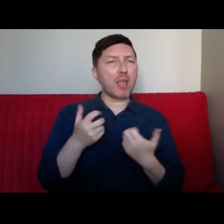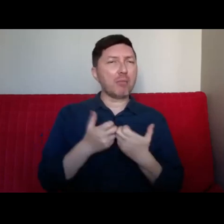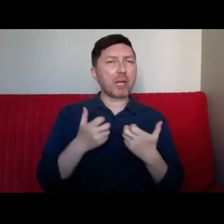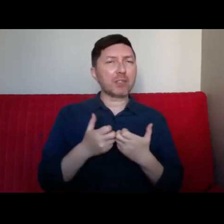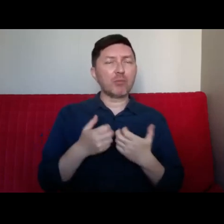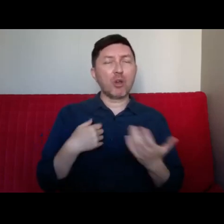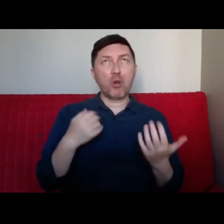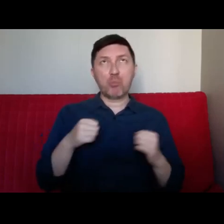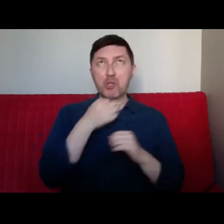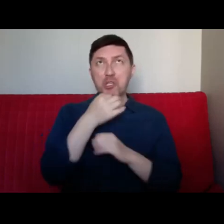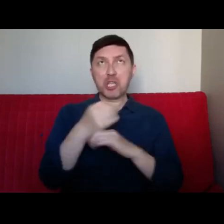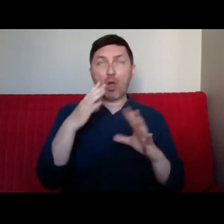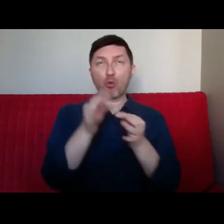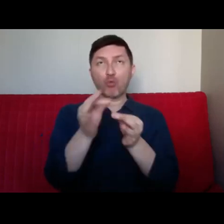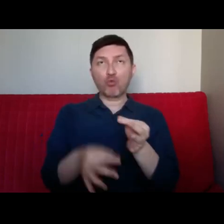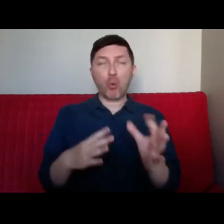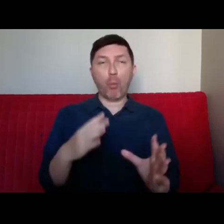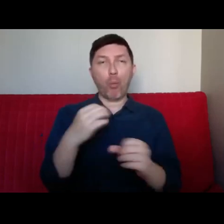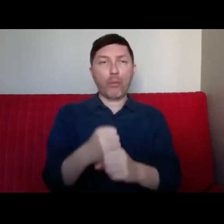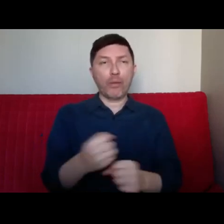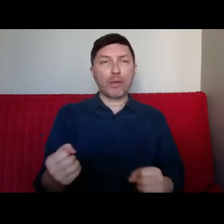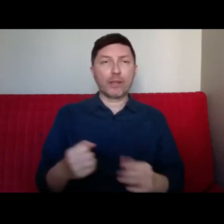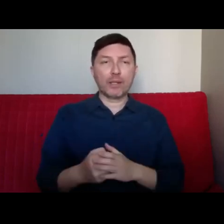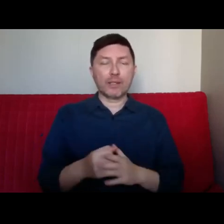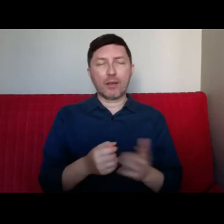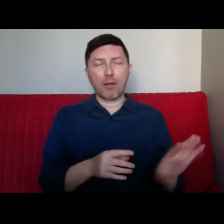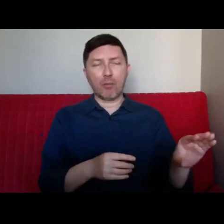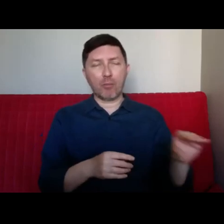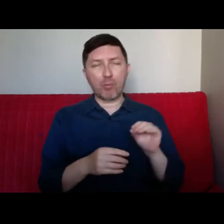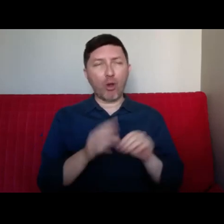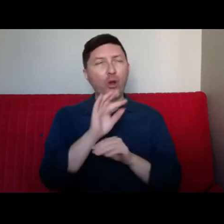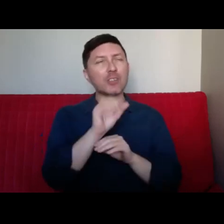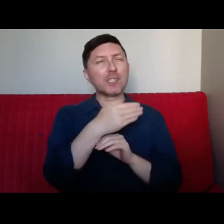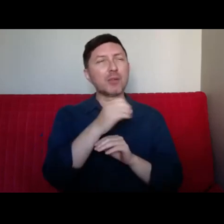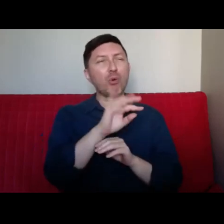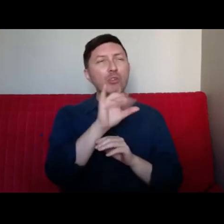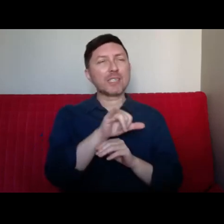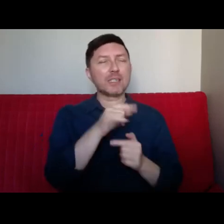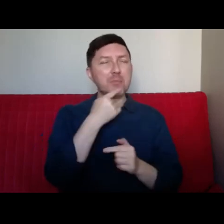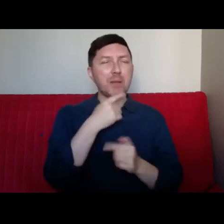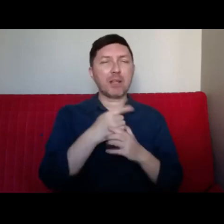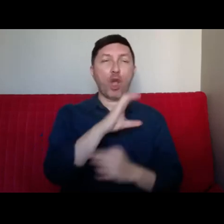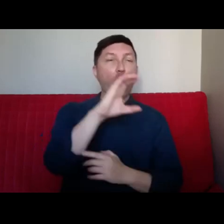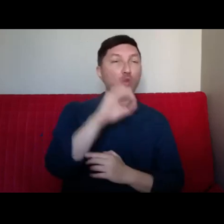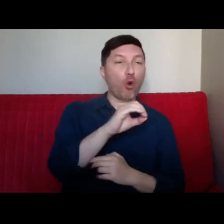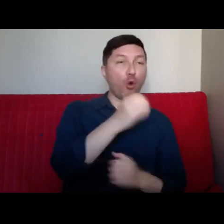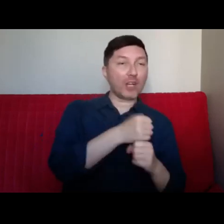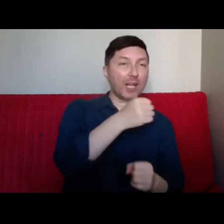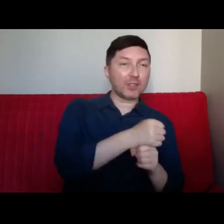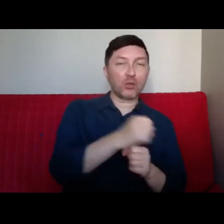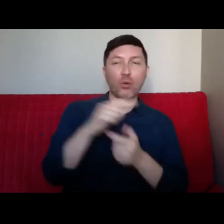pour projeter pour la suite, c'est reprendre un mot de Timothy qui est co-création et puis un mot de Gilbert,